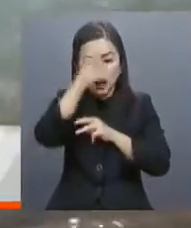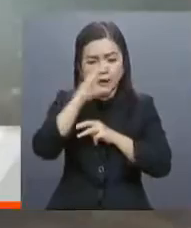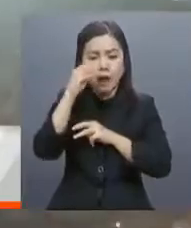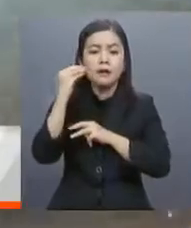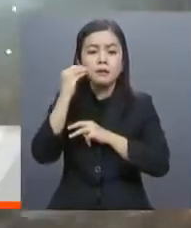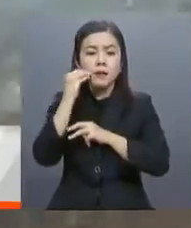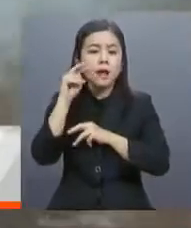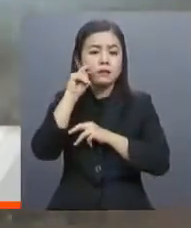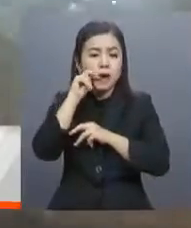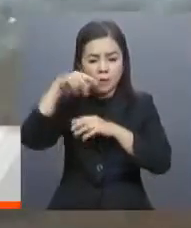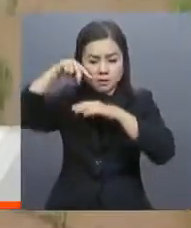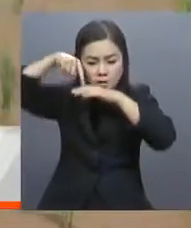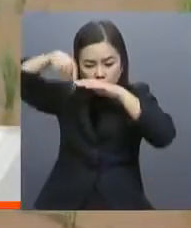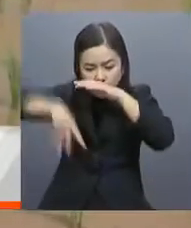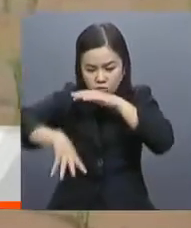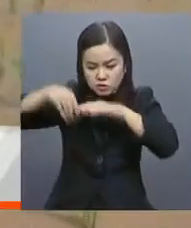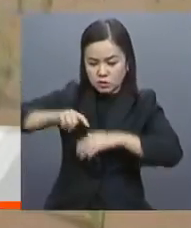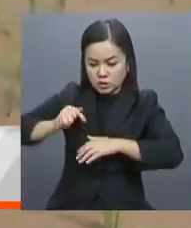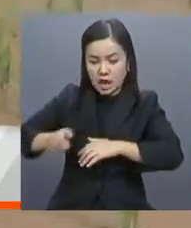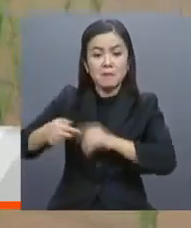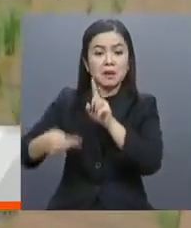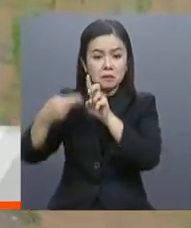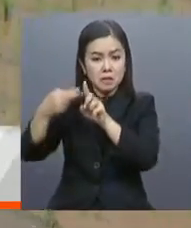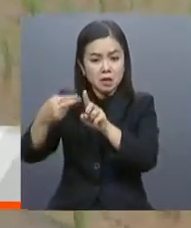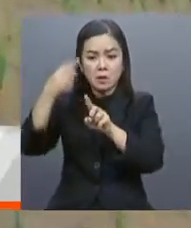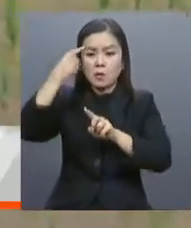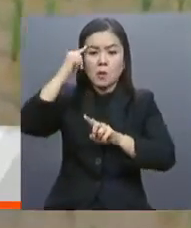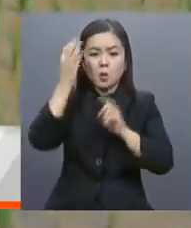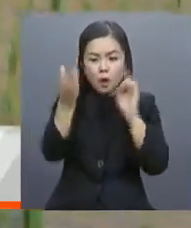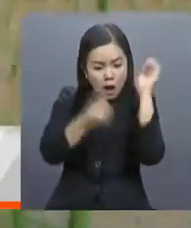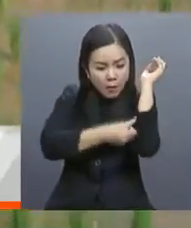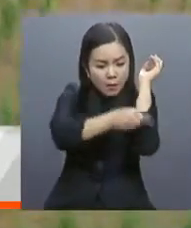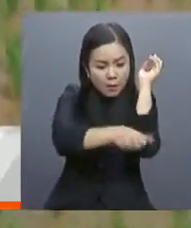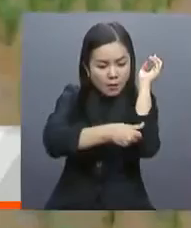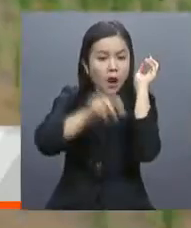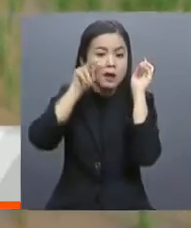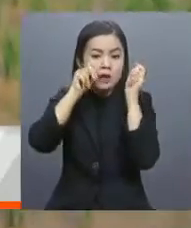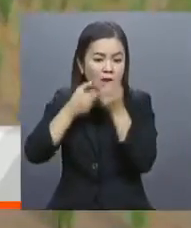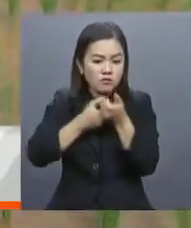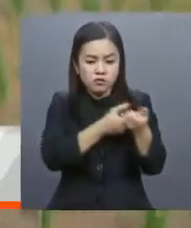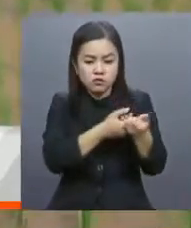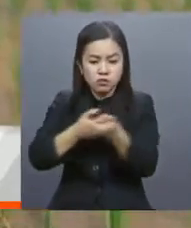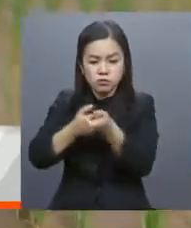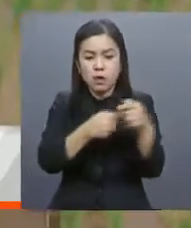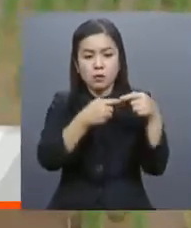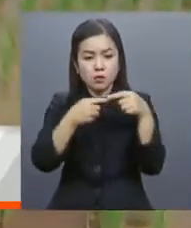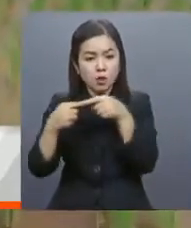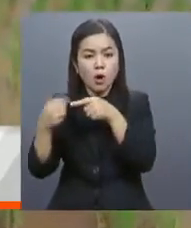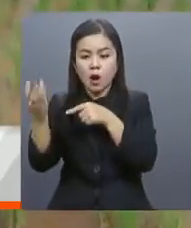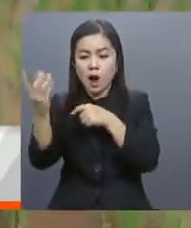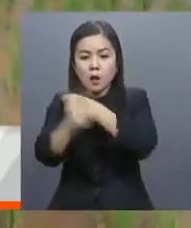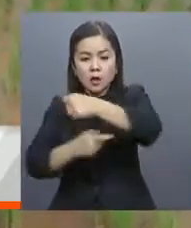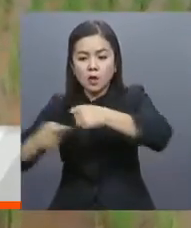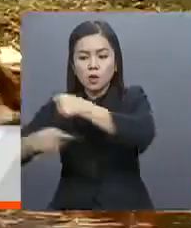โดยชาวบ้านบอกว่าลงทุนเป็นหลายหมื่นบาทแต่ก็ไม่มั่นใจว่าจะมีน้ำหล่อเลี้ยงไปจนถึงช่วงฤดูการเก็บเกี่ยวผลผลิตหรือ